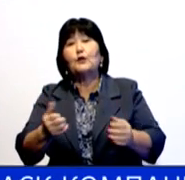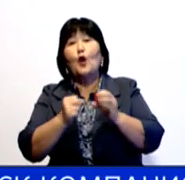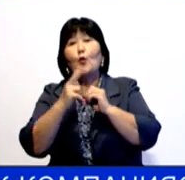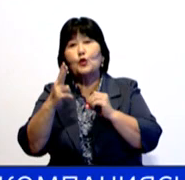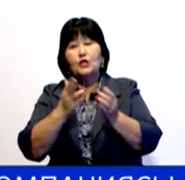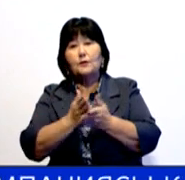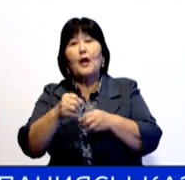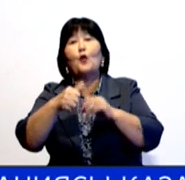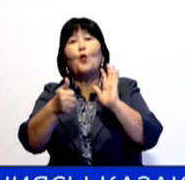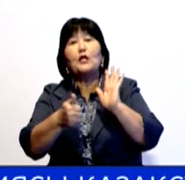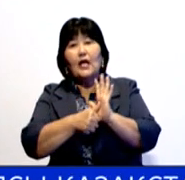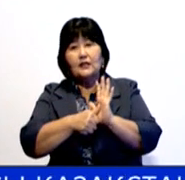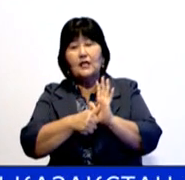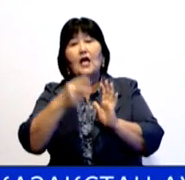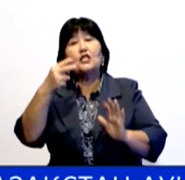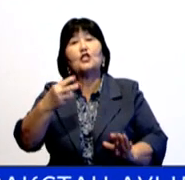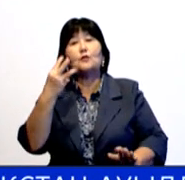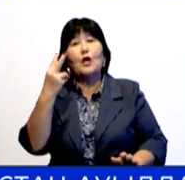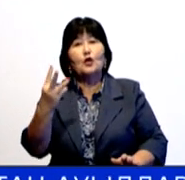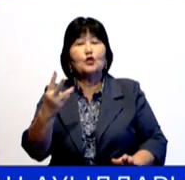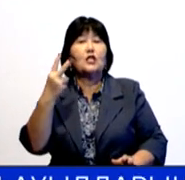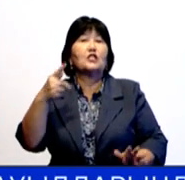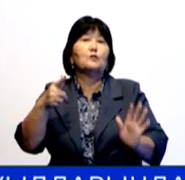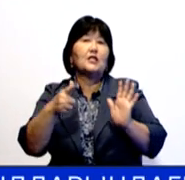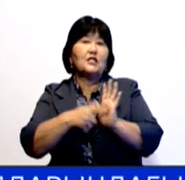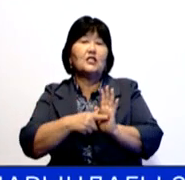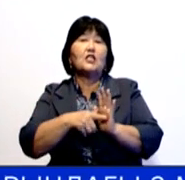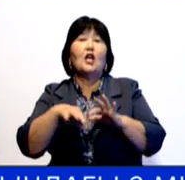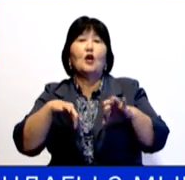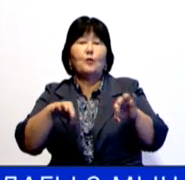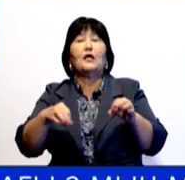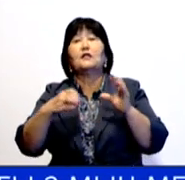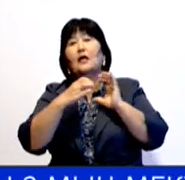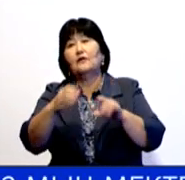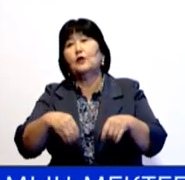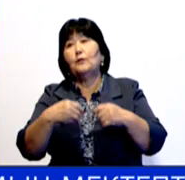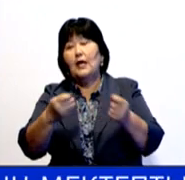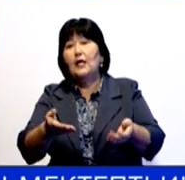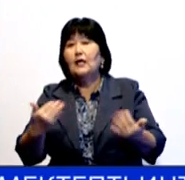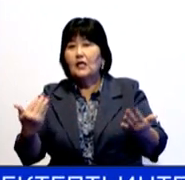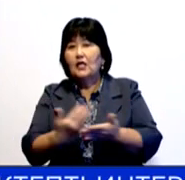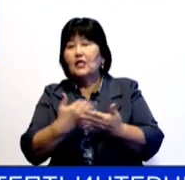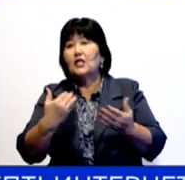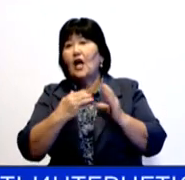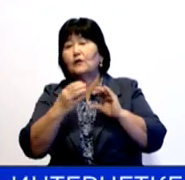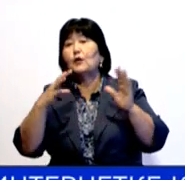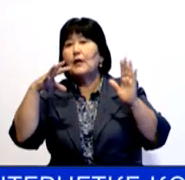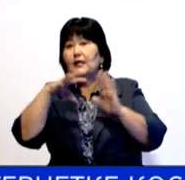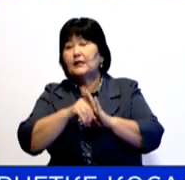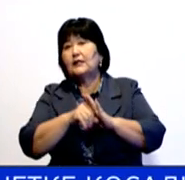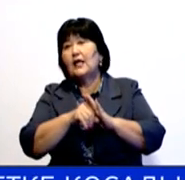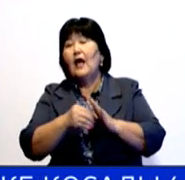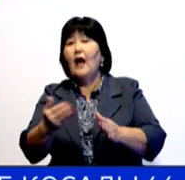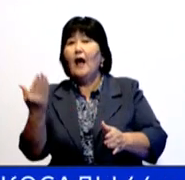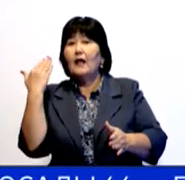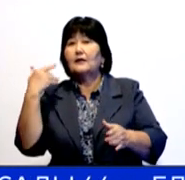бағыт, 16-шы бағыт, 23-ші, 27-ші бағыттардың барлығын ашатын боламыз. Мынау келген жаңа автобустардың сыйымдылығы алдыңғы